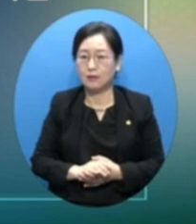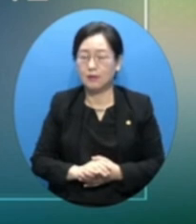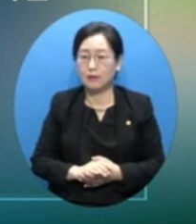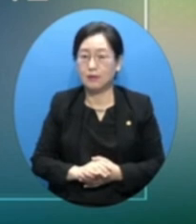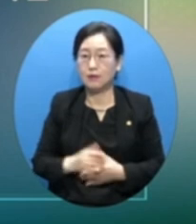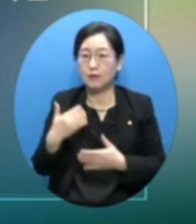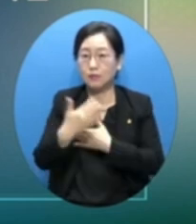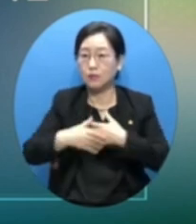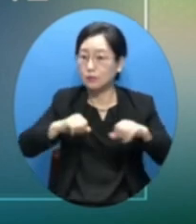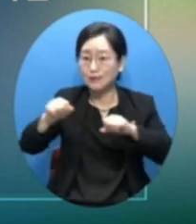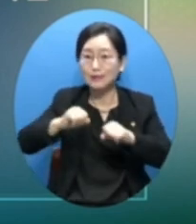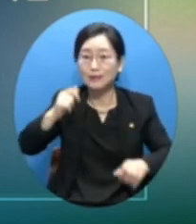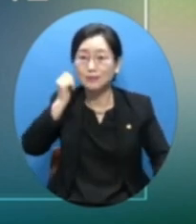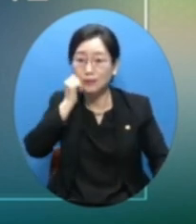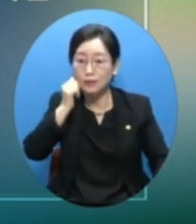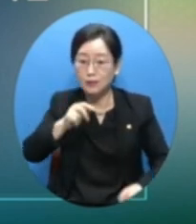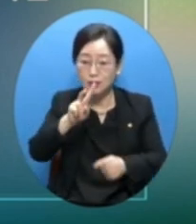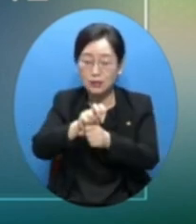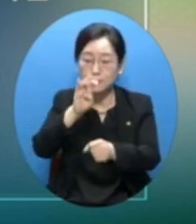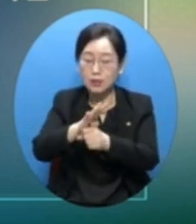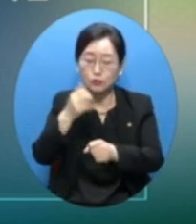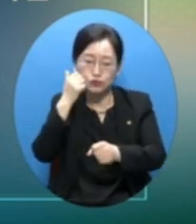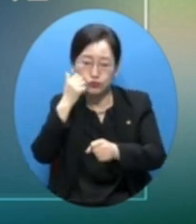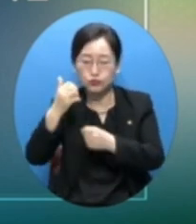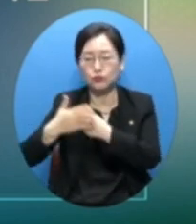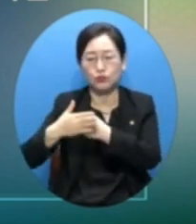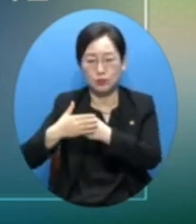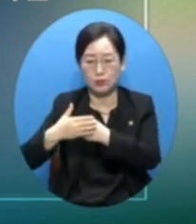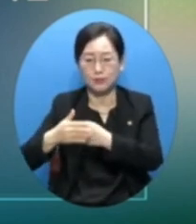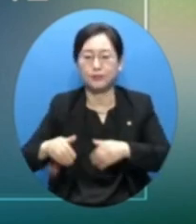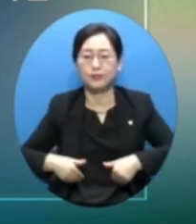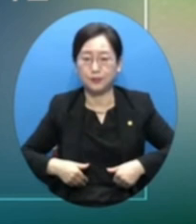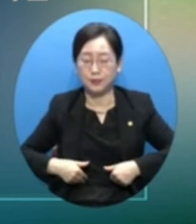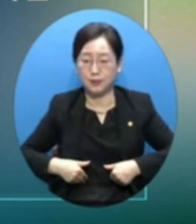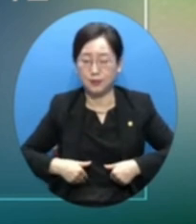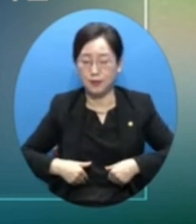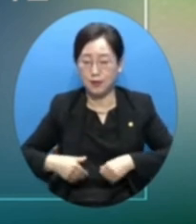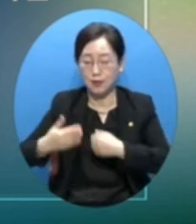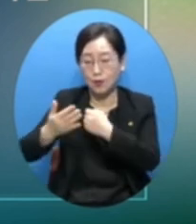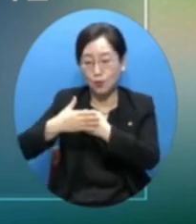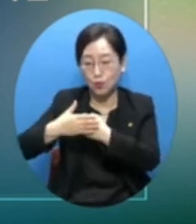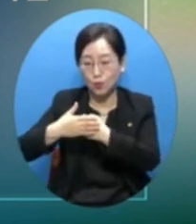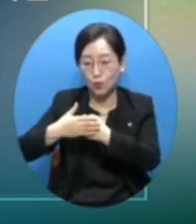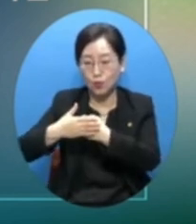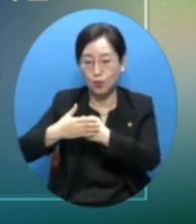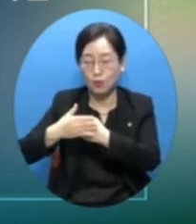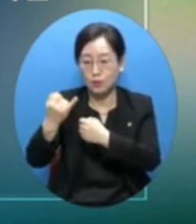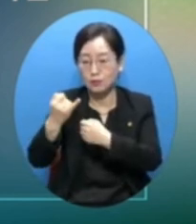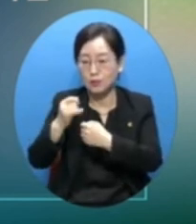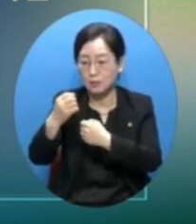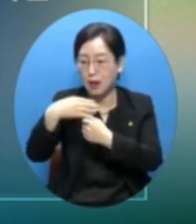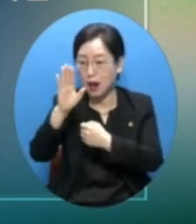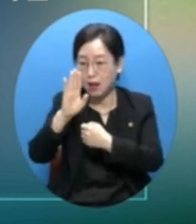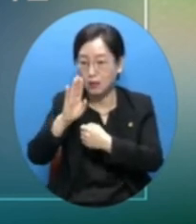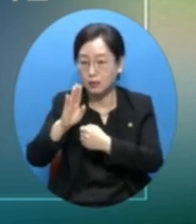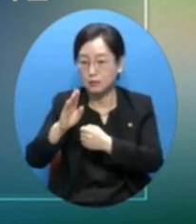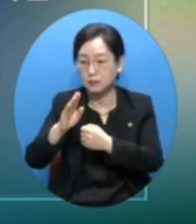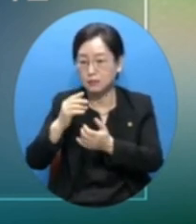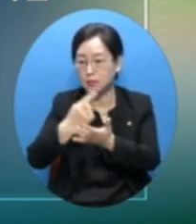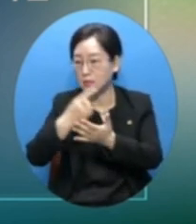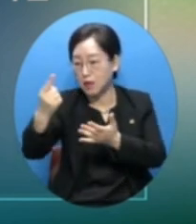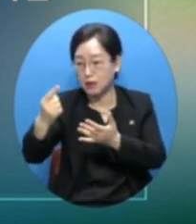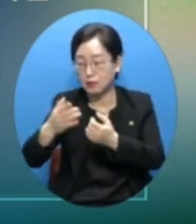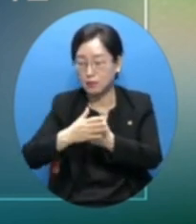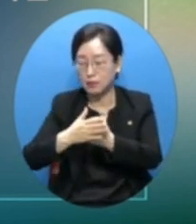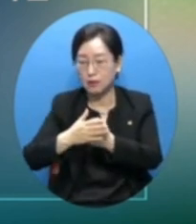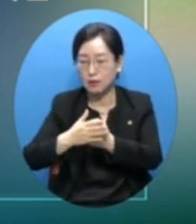몸을 움직일 수 없으니까 옆에서 24시간 동안 도와줘야 되는데 도우미가 아무 말도 없이 집을 나가는 바람에 119 구조대